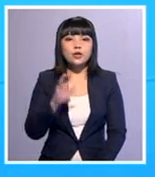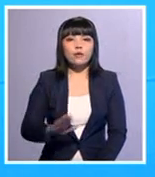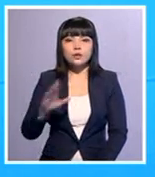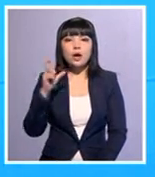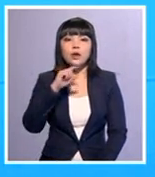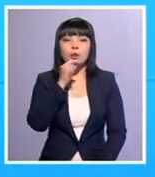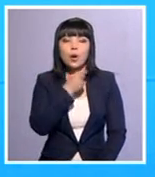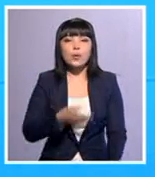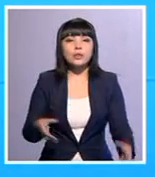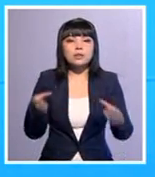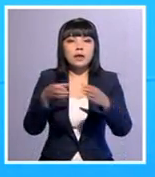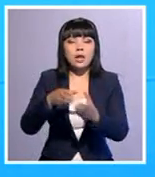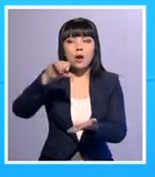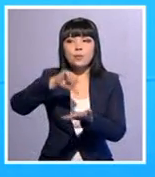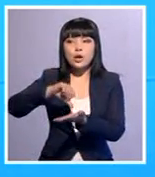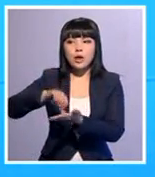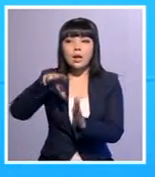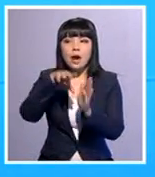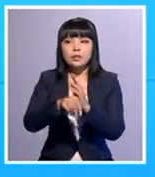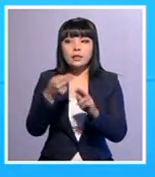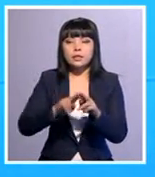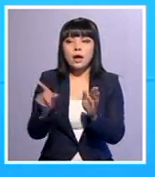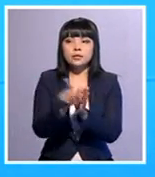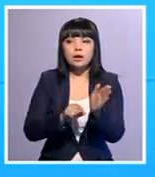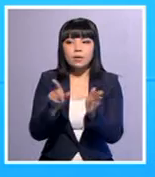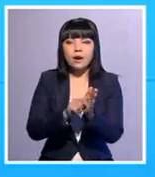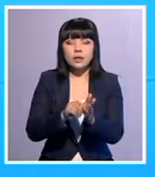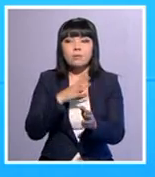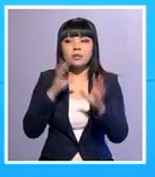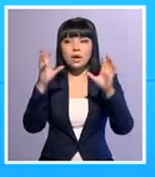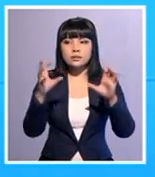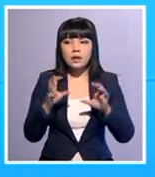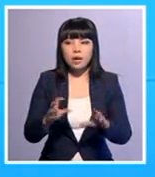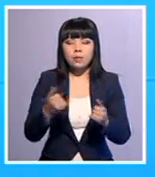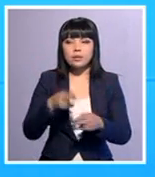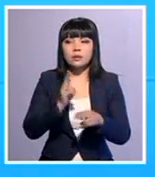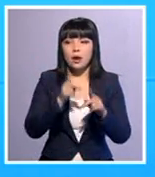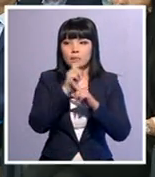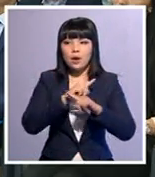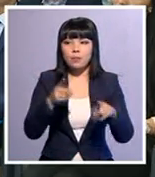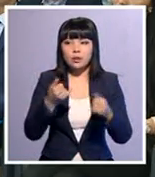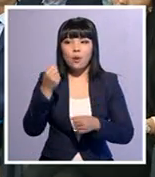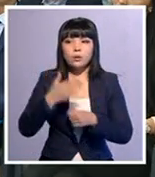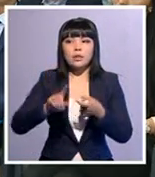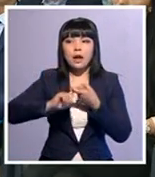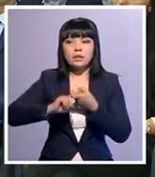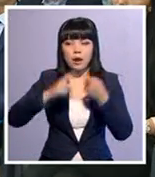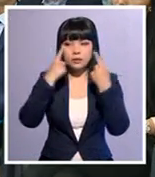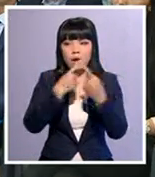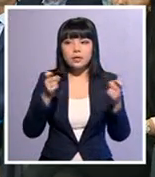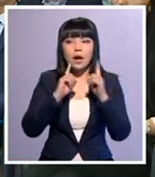Еуразиялық экономикалық одақ оған мүше елдердің зейнетақы заңнамасына еш әсер етпейді. Бұл туралы орталық коммуникациялар қызметінің брифингінде